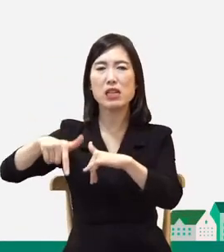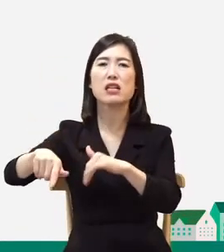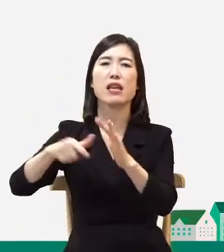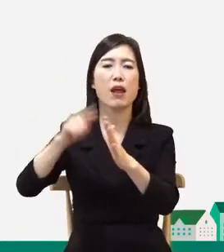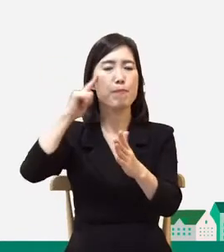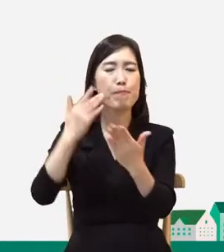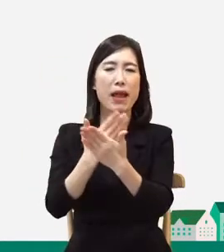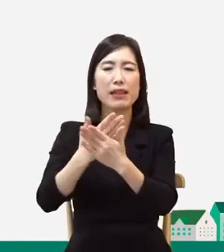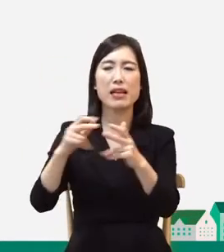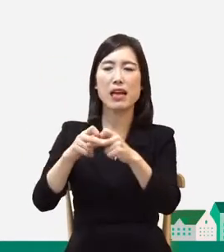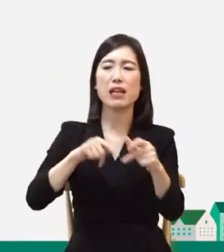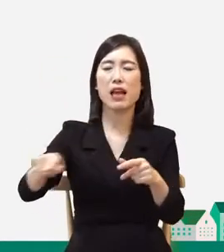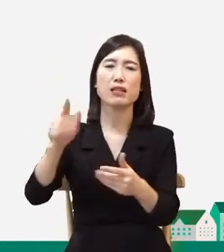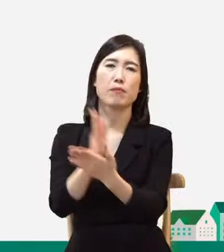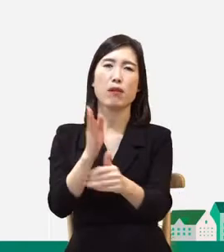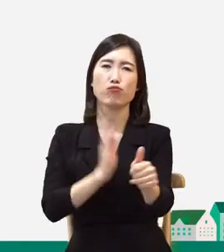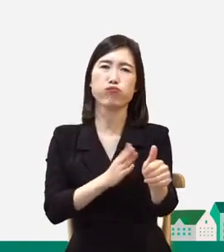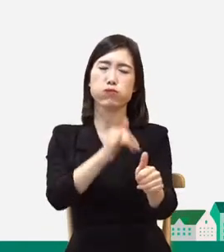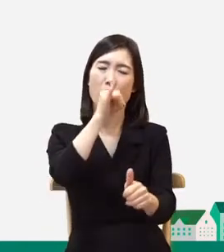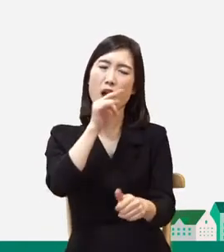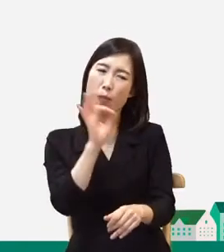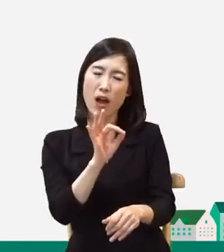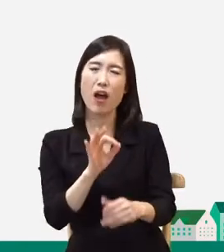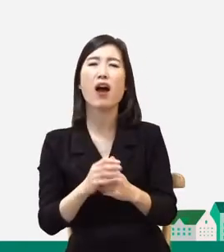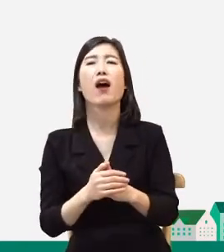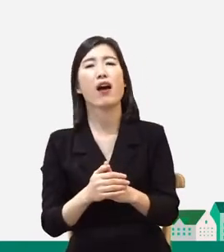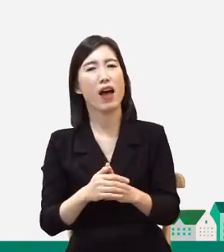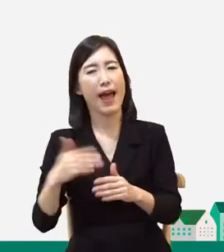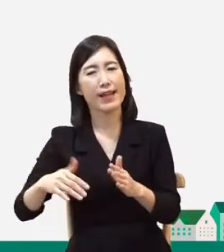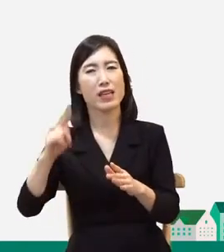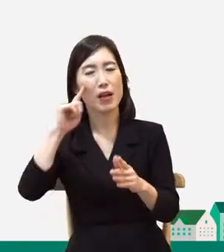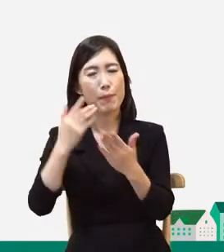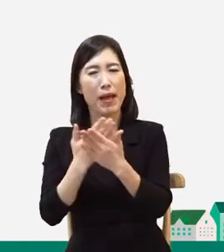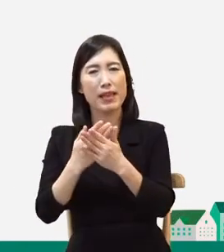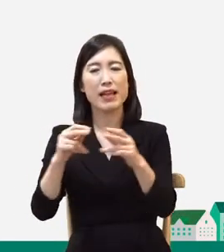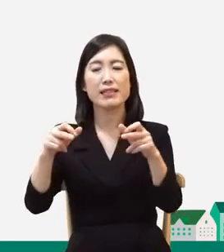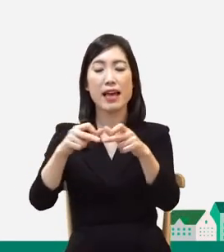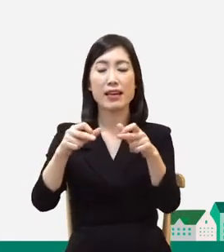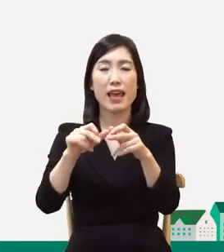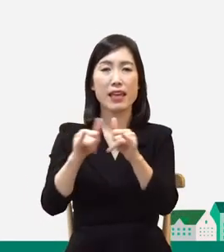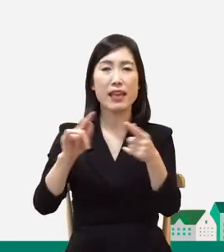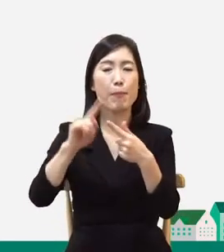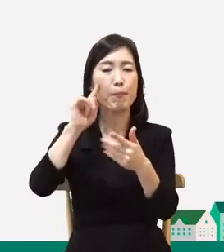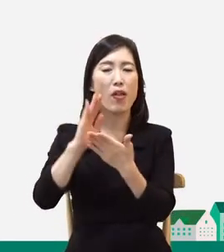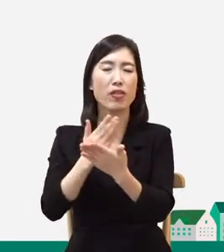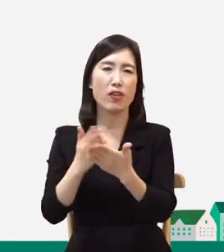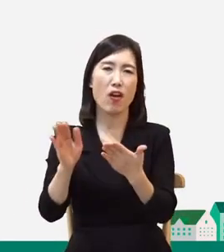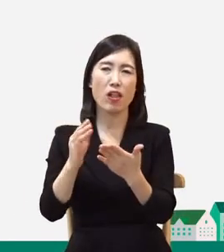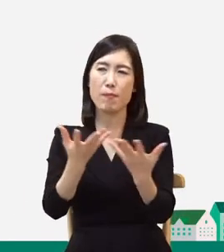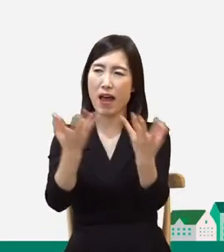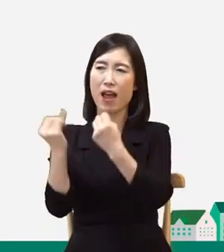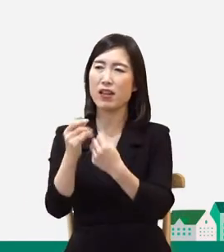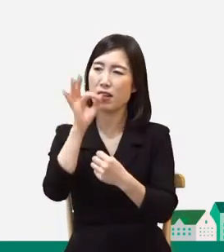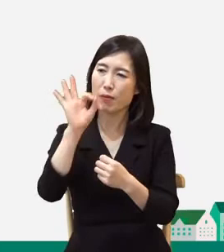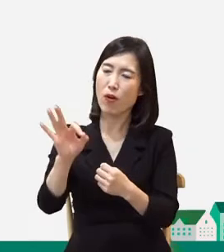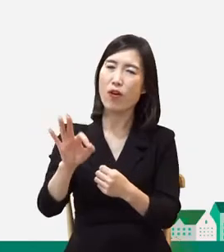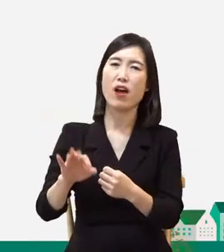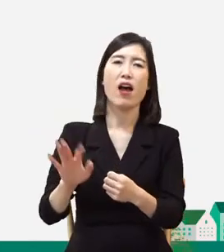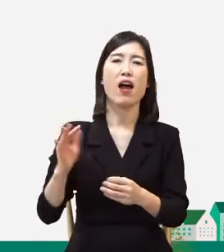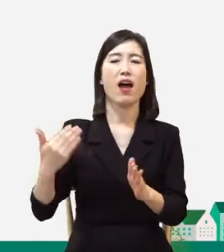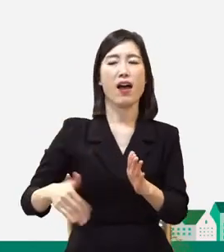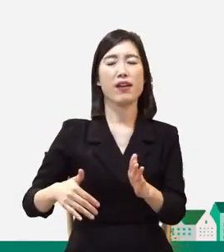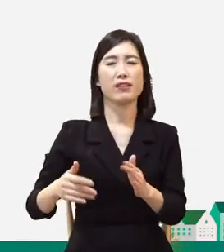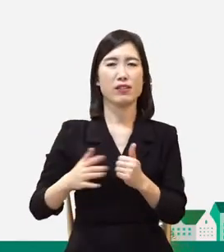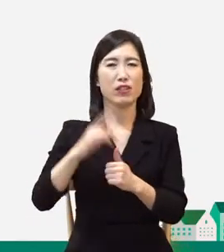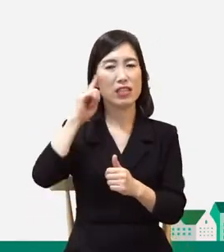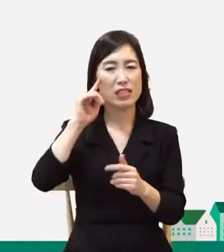아직 장애인들에 대한 오해와 편견으로 인한 것이라 살아가면서 그러한 오해가 풀릴 수 있도록 노력해야 하는 숙제가 여전히 저희에게